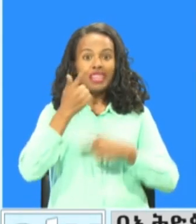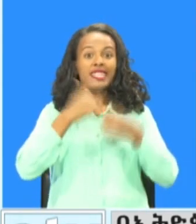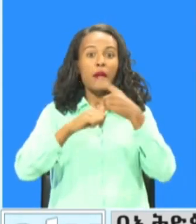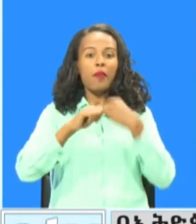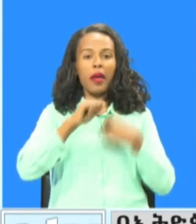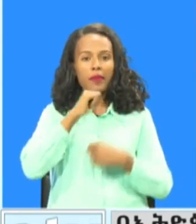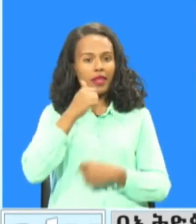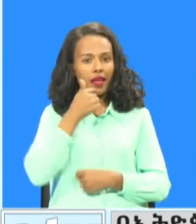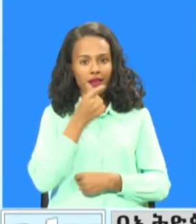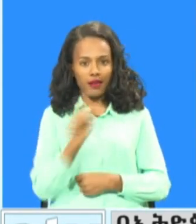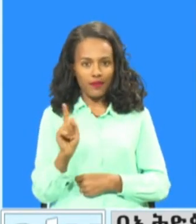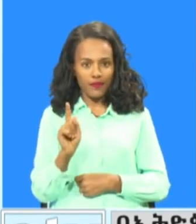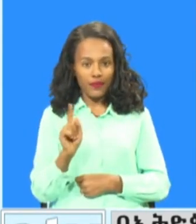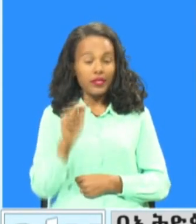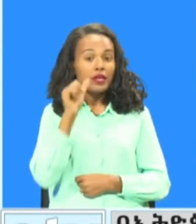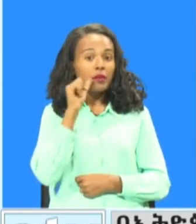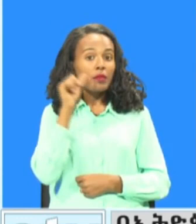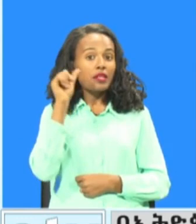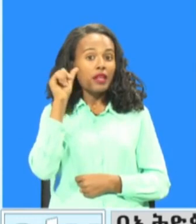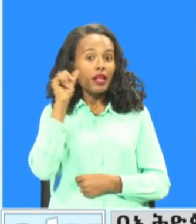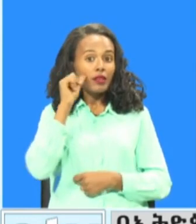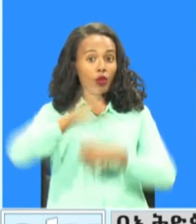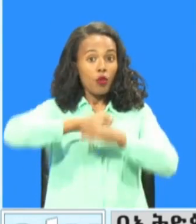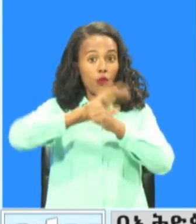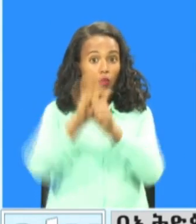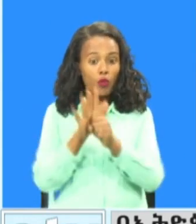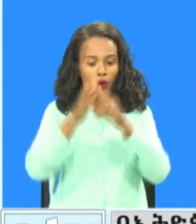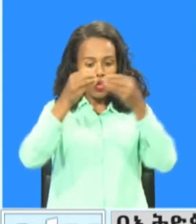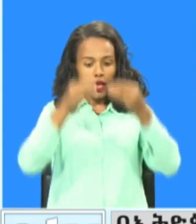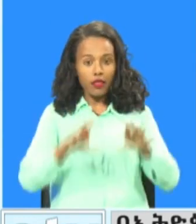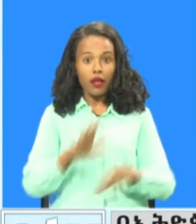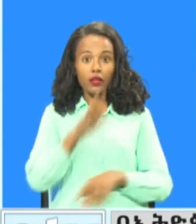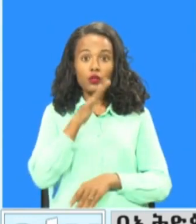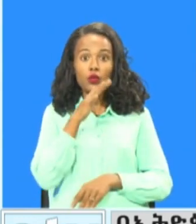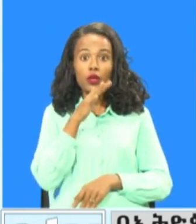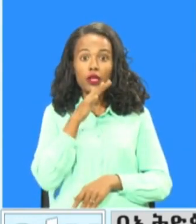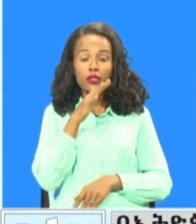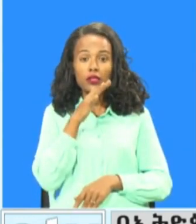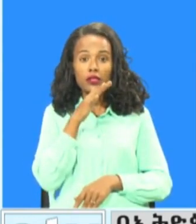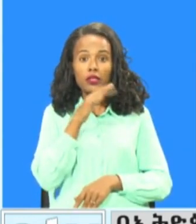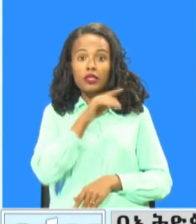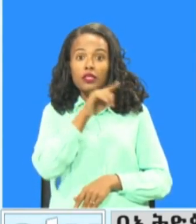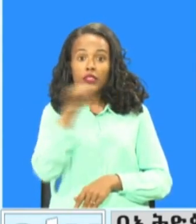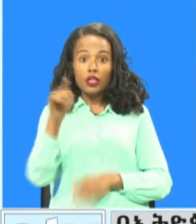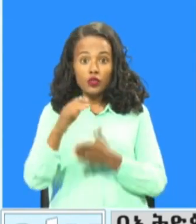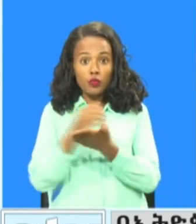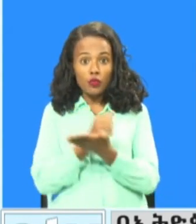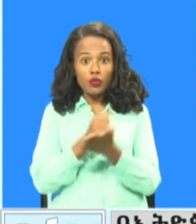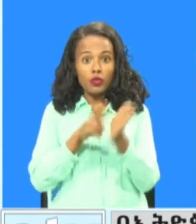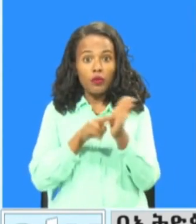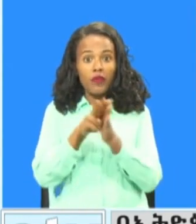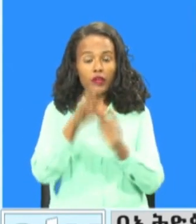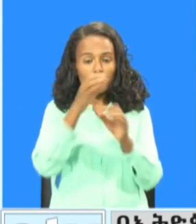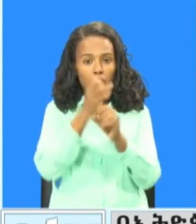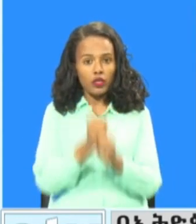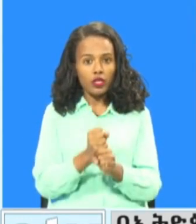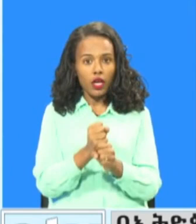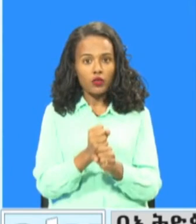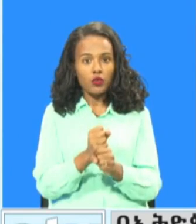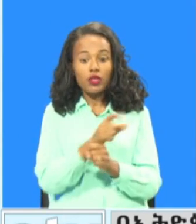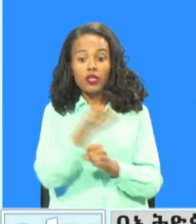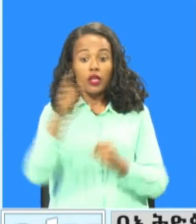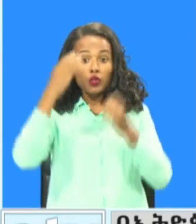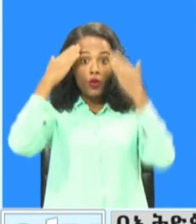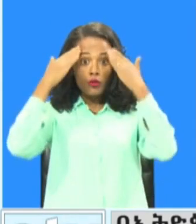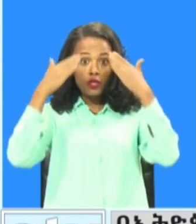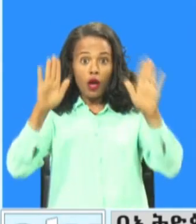አይደለም። በትላንትና ዕለት በኮሮና በሽታ ያጣናቸው እናት እሳቸውን ብንወስድ በቫይረሱ እንደተያዙ እሳቸውም